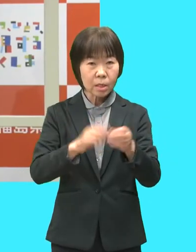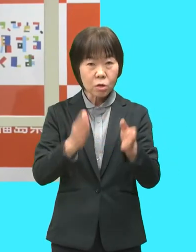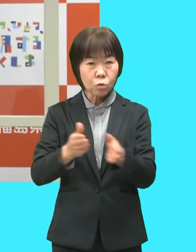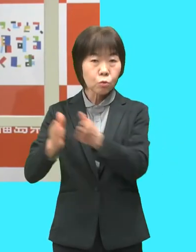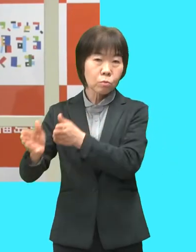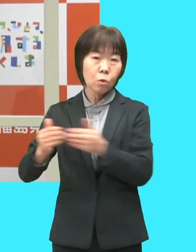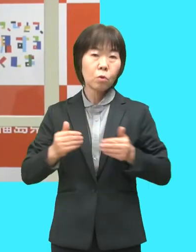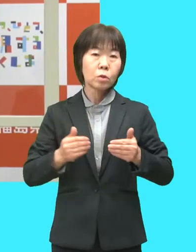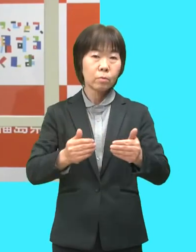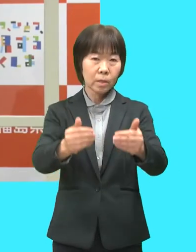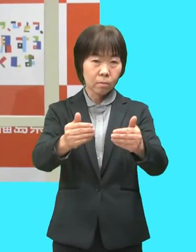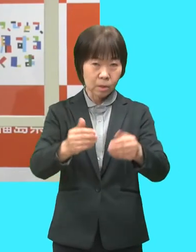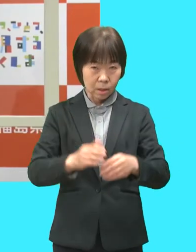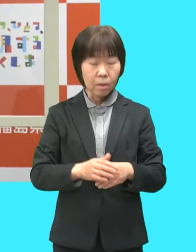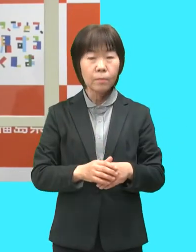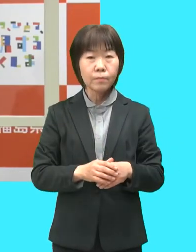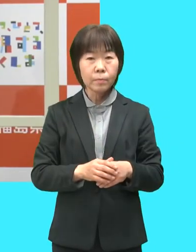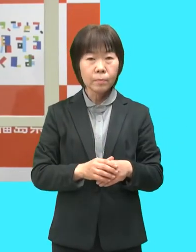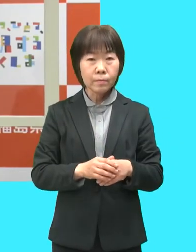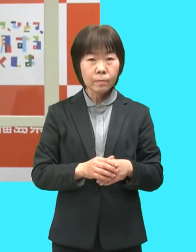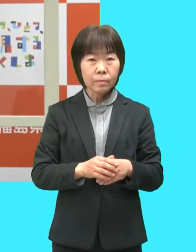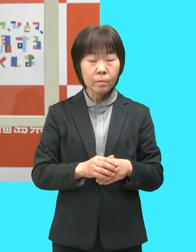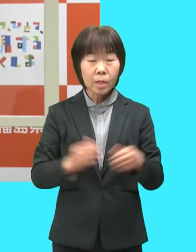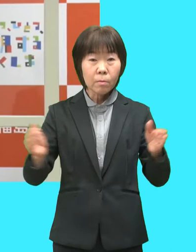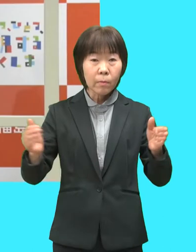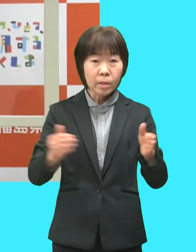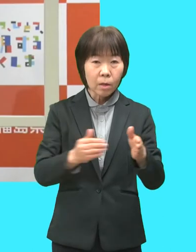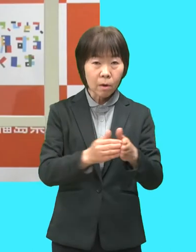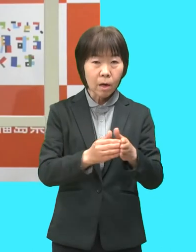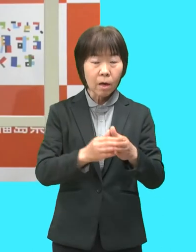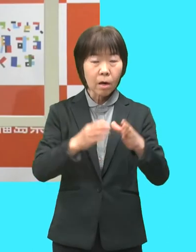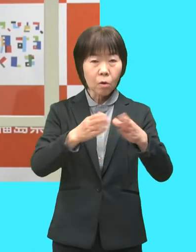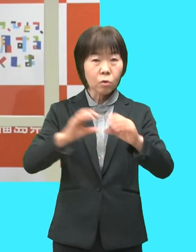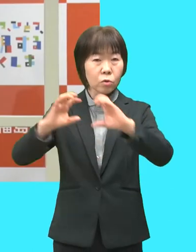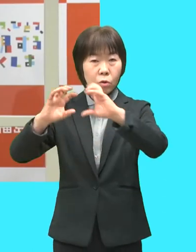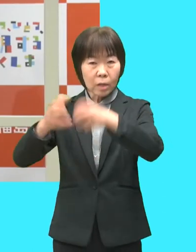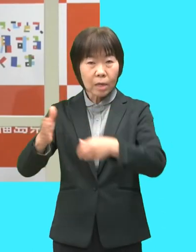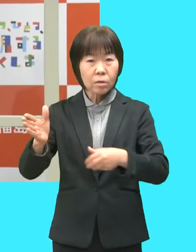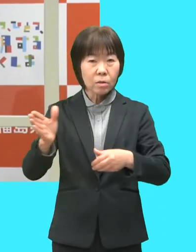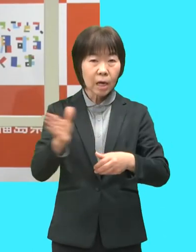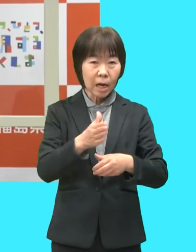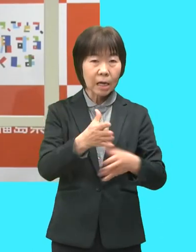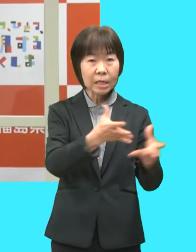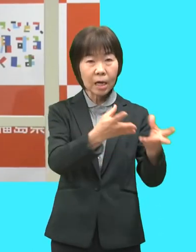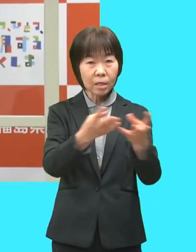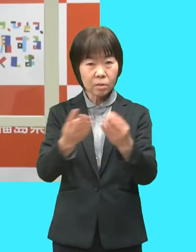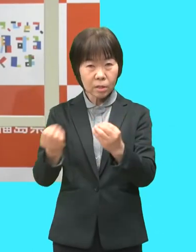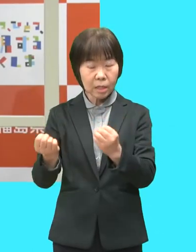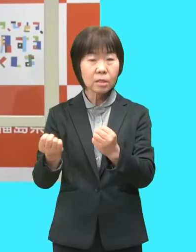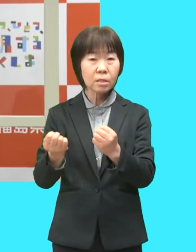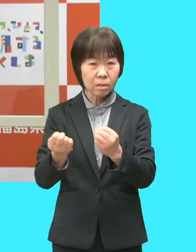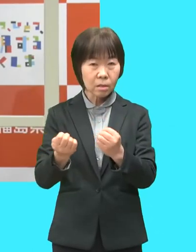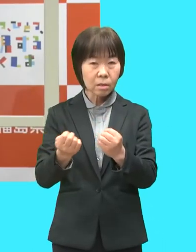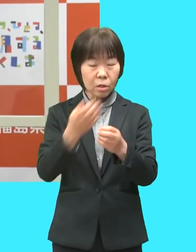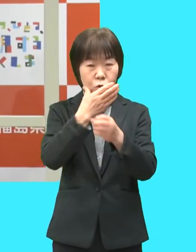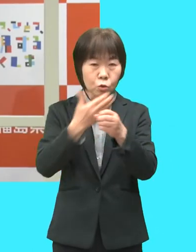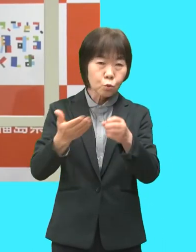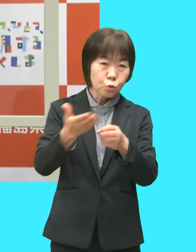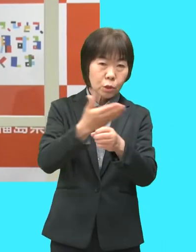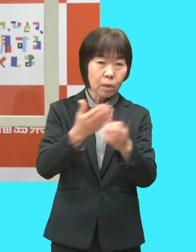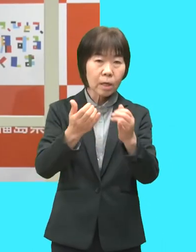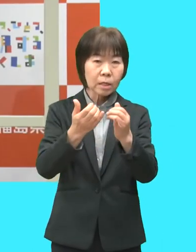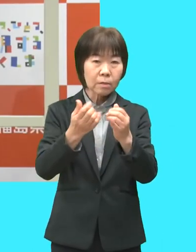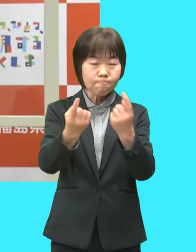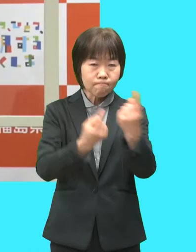備を進めてきたところであります。これまでは国内外から多くの方々に福島に来ていただい